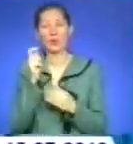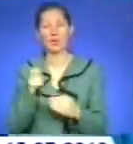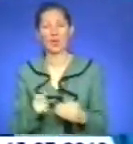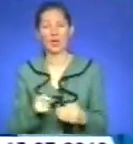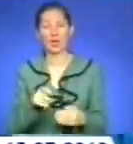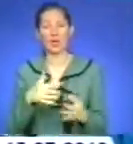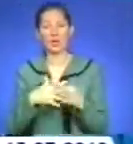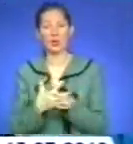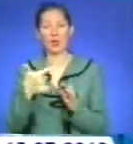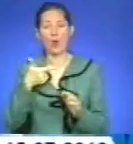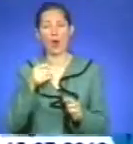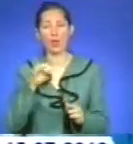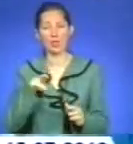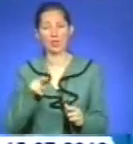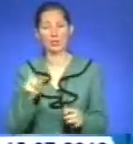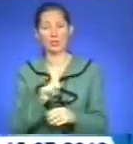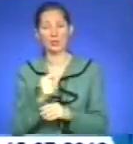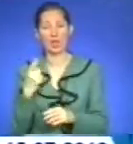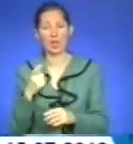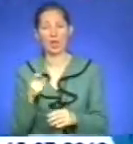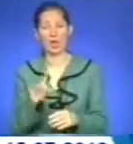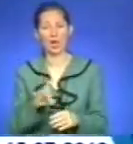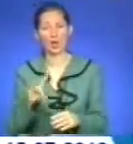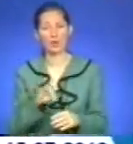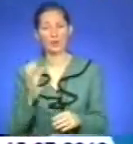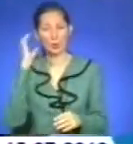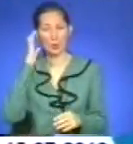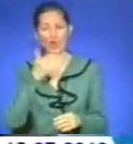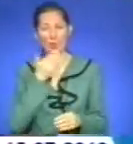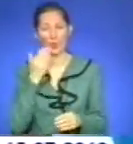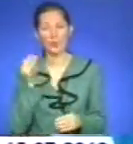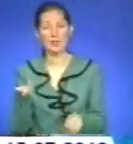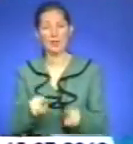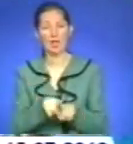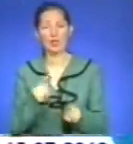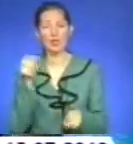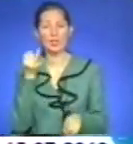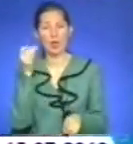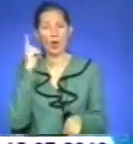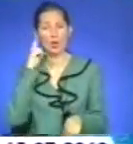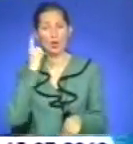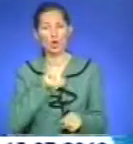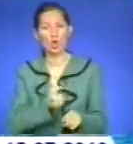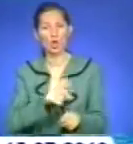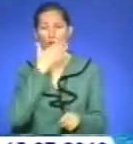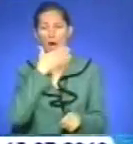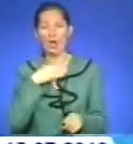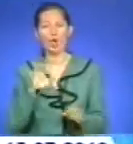Ви слухали проповідь патріарха? Так, звичайно. Що цікавого для себе почули? Він дуже гарно розказує.